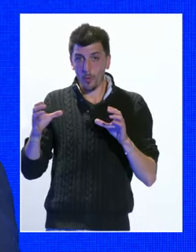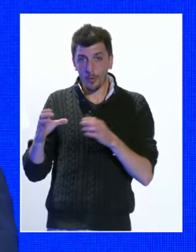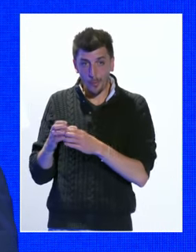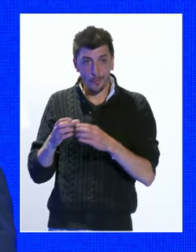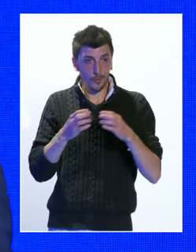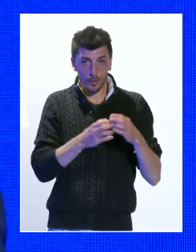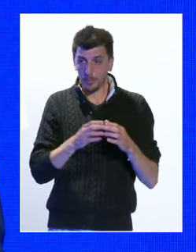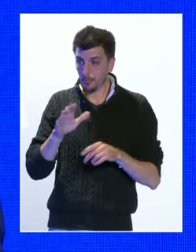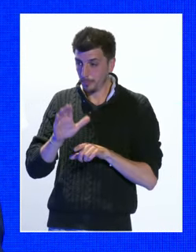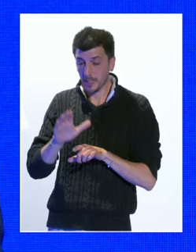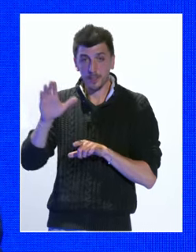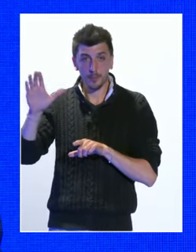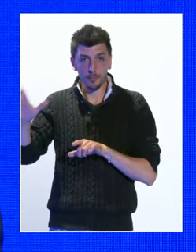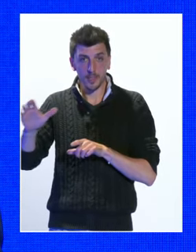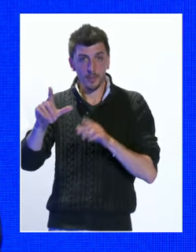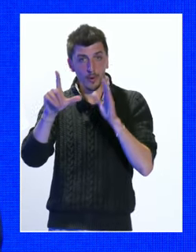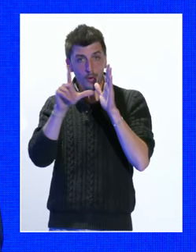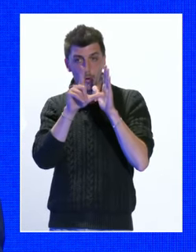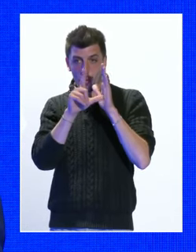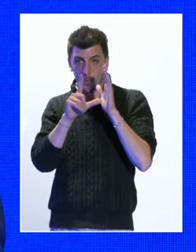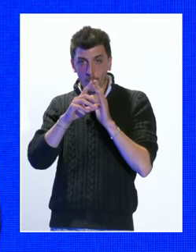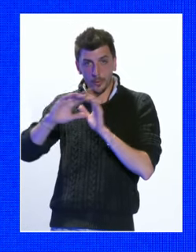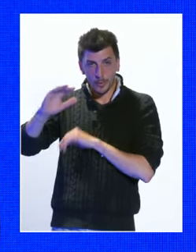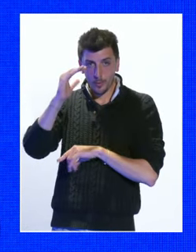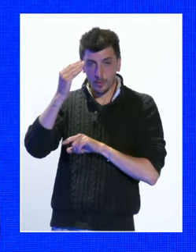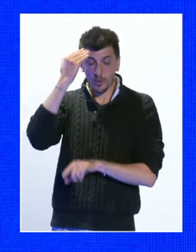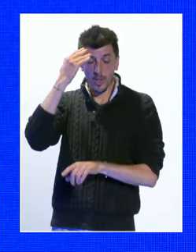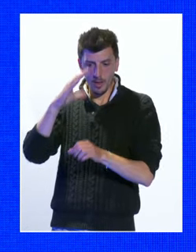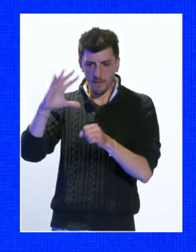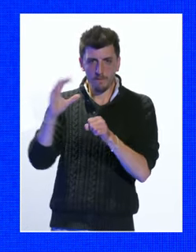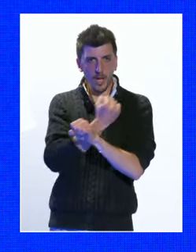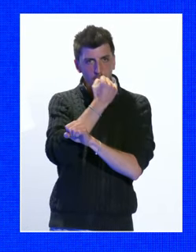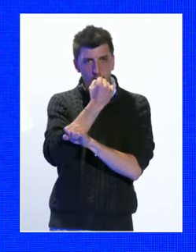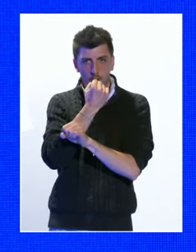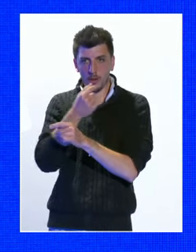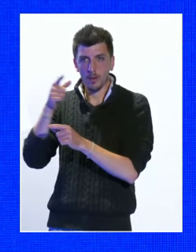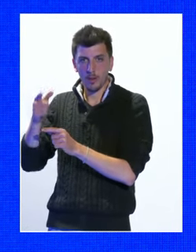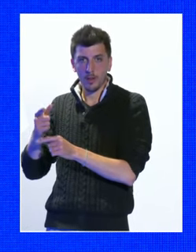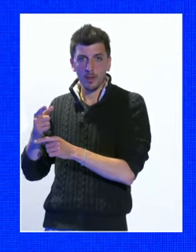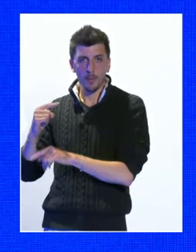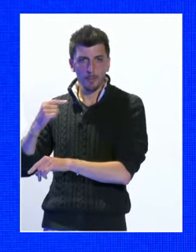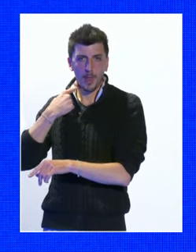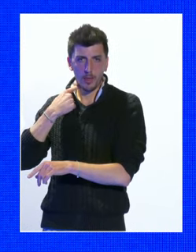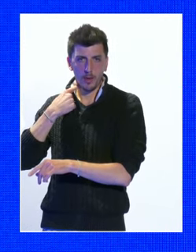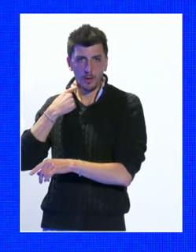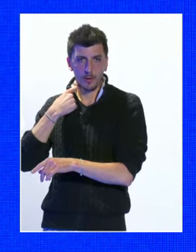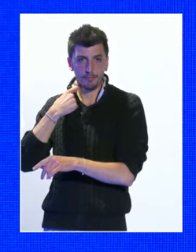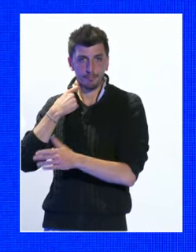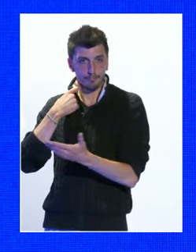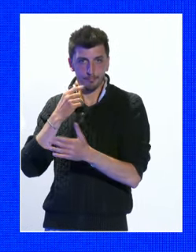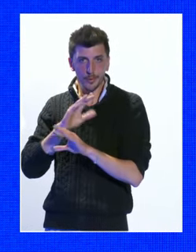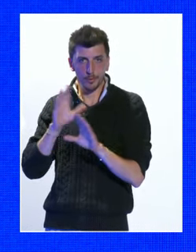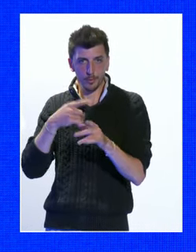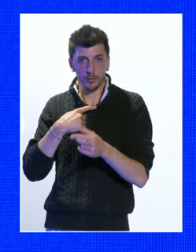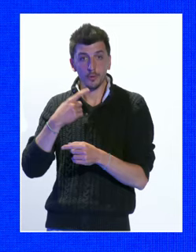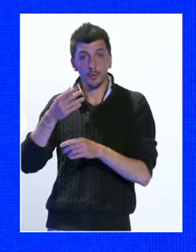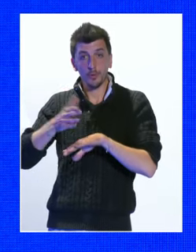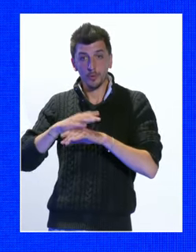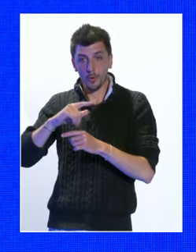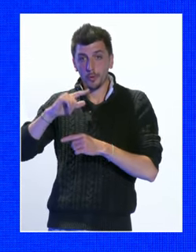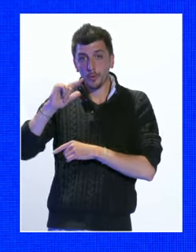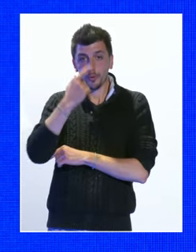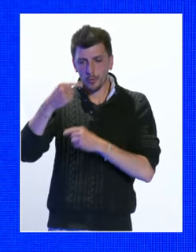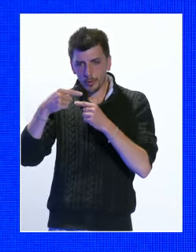Il ne connaît qu'une loi, il y a les vainqueurs et les vaincus, et pour être au deuxième tour, il faut se rassembler, y compris avec